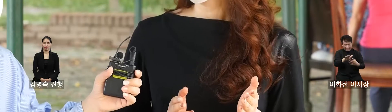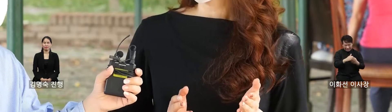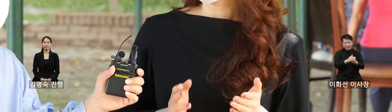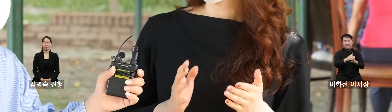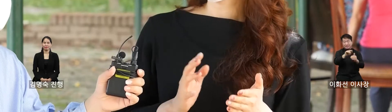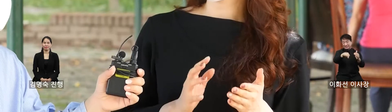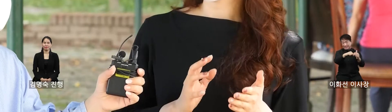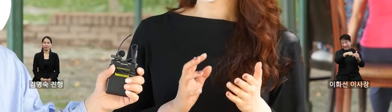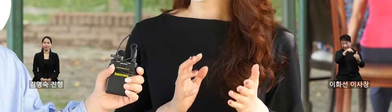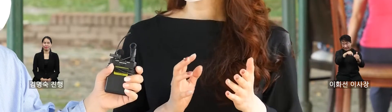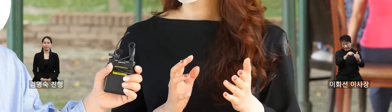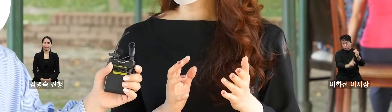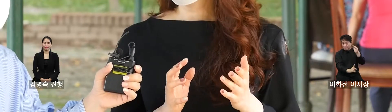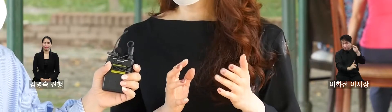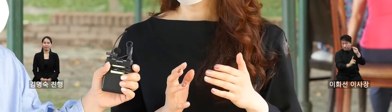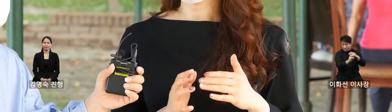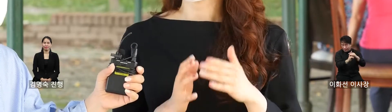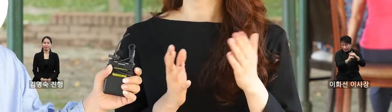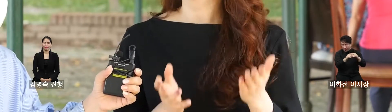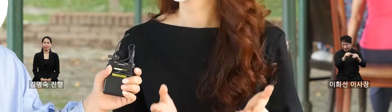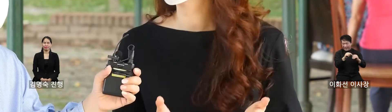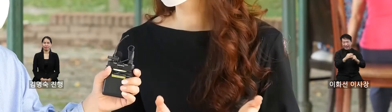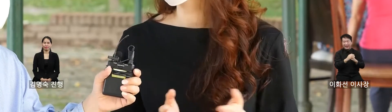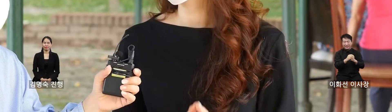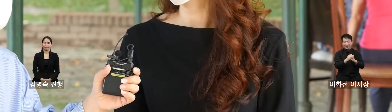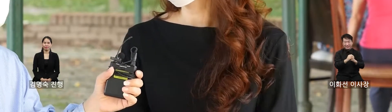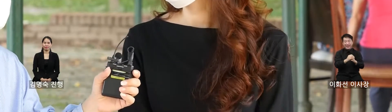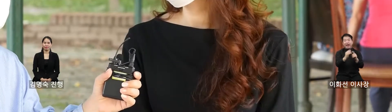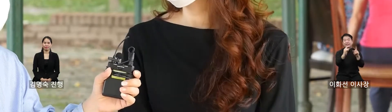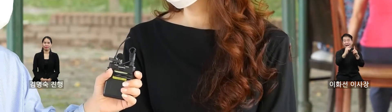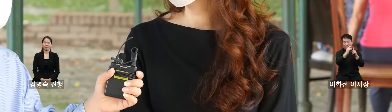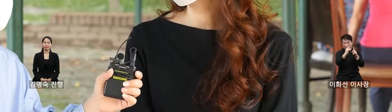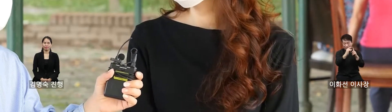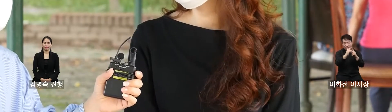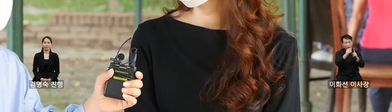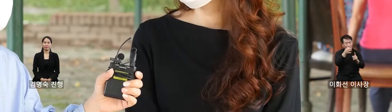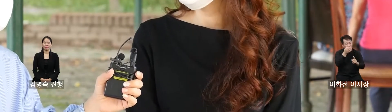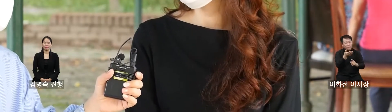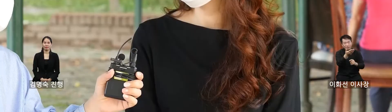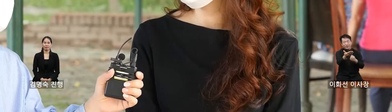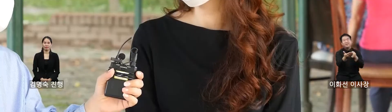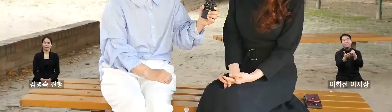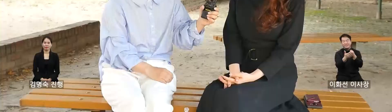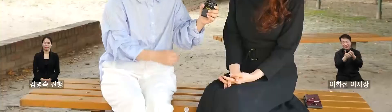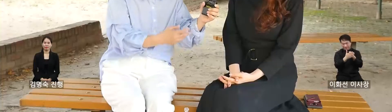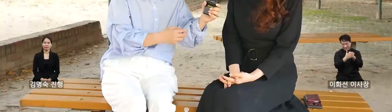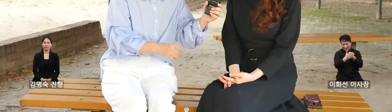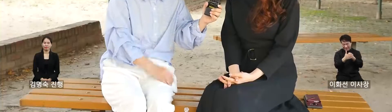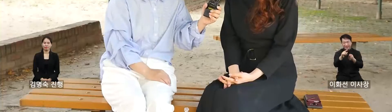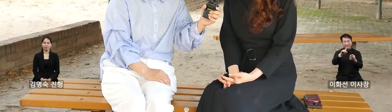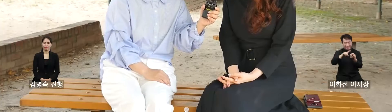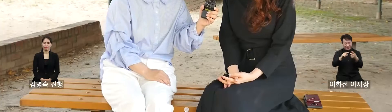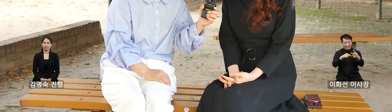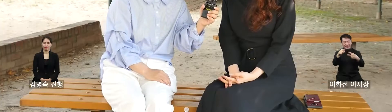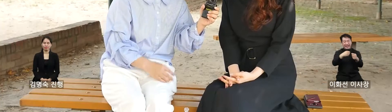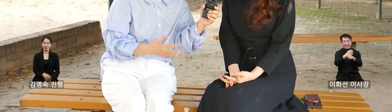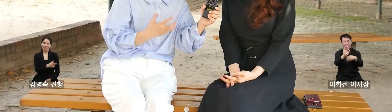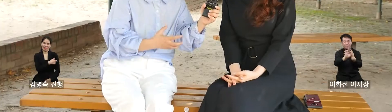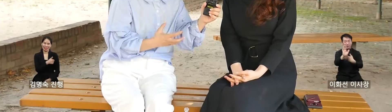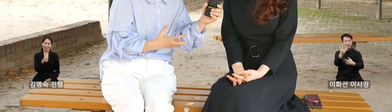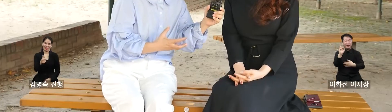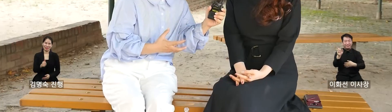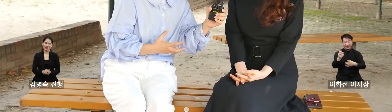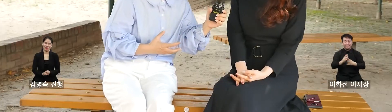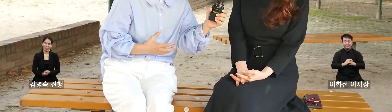시킨 어떤 그런 단어들을 더 앞에 보여주는 거라서 그렇게 이해하시면 될 것 같아요. 우리 이사장님이